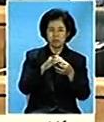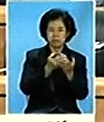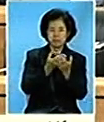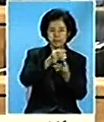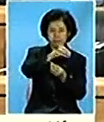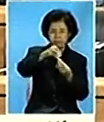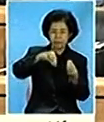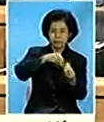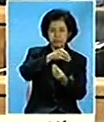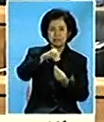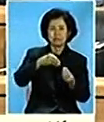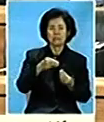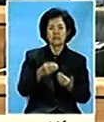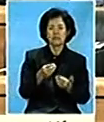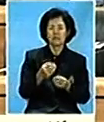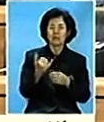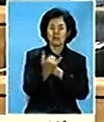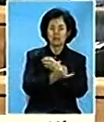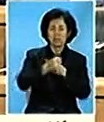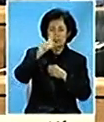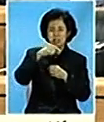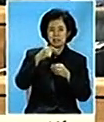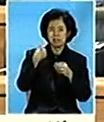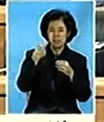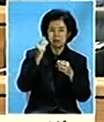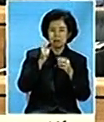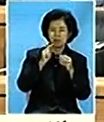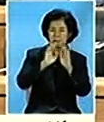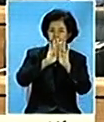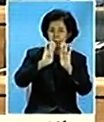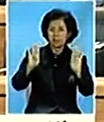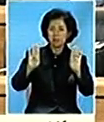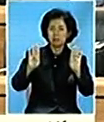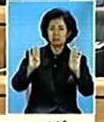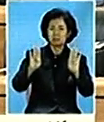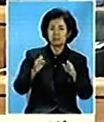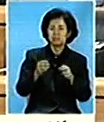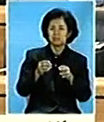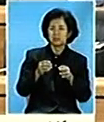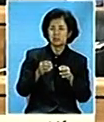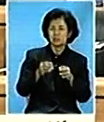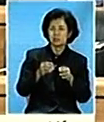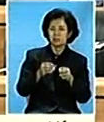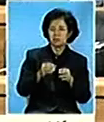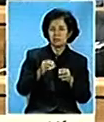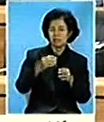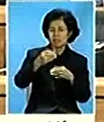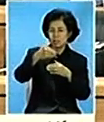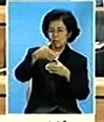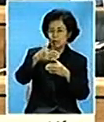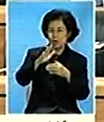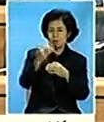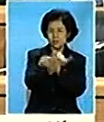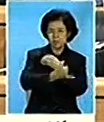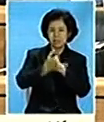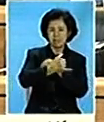นะครับว่าประเทศไทยนั้นเป็นระบบเปิดที่มีการพึ่งพาจากระบบภายนอกประเทศ